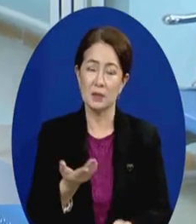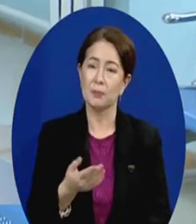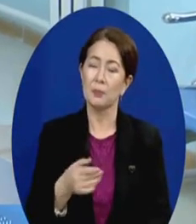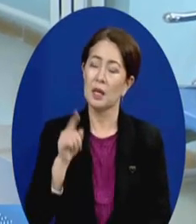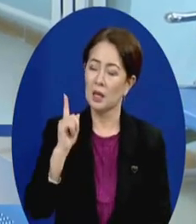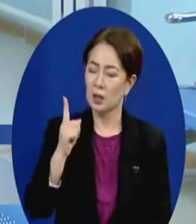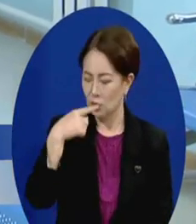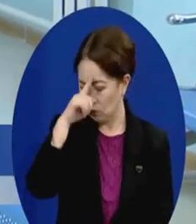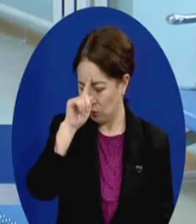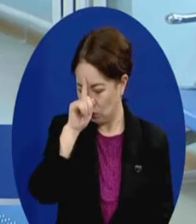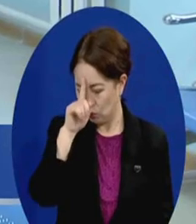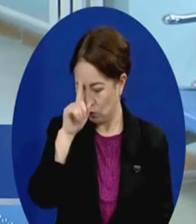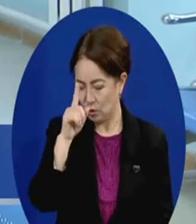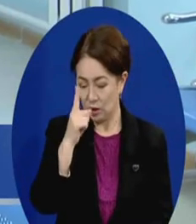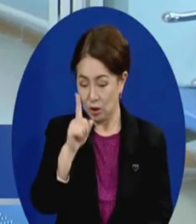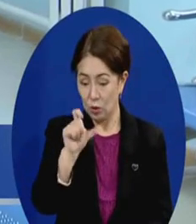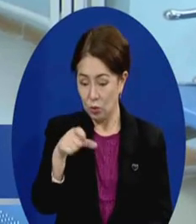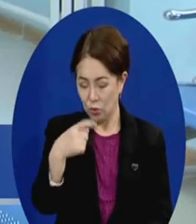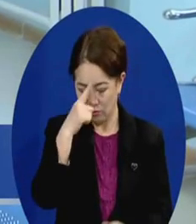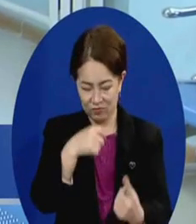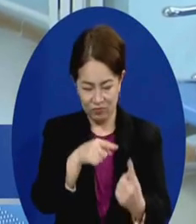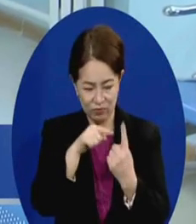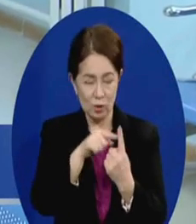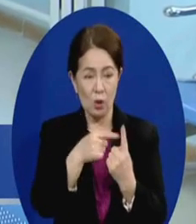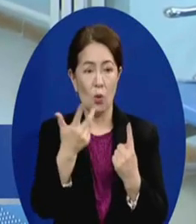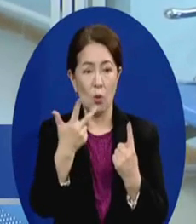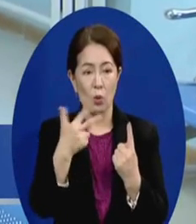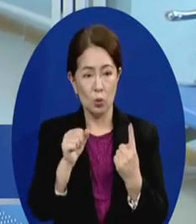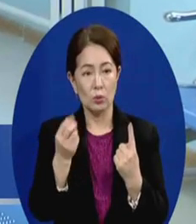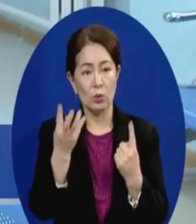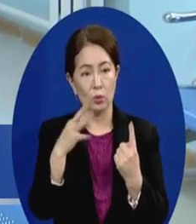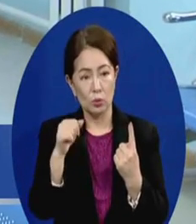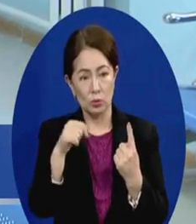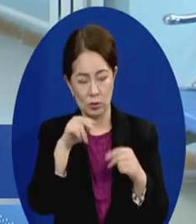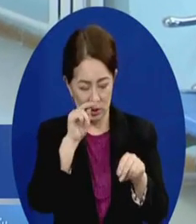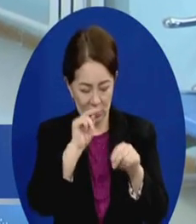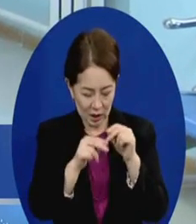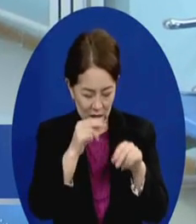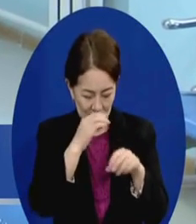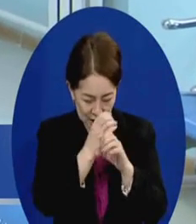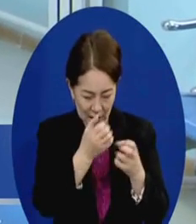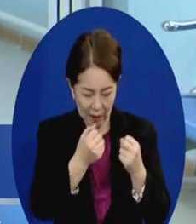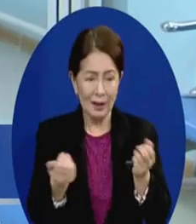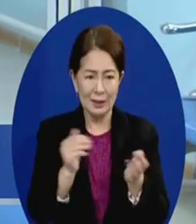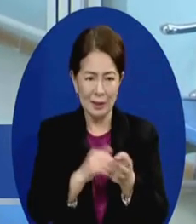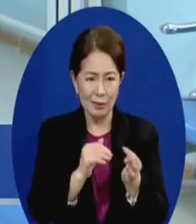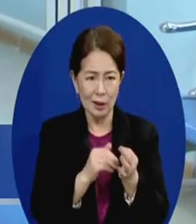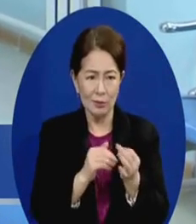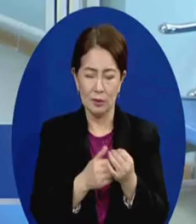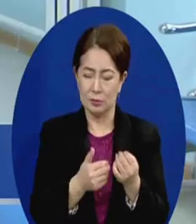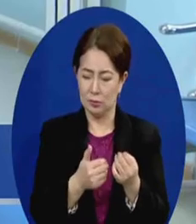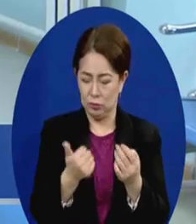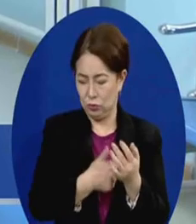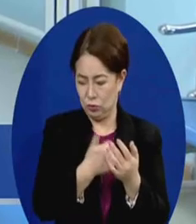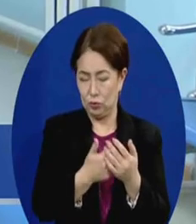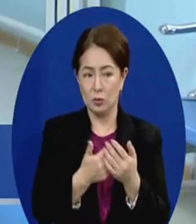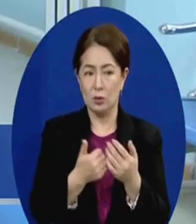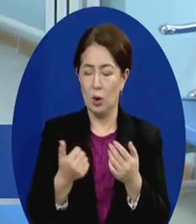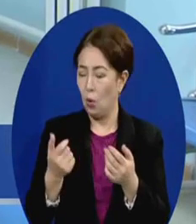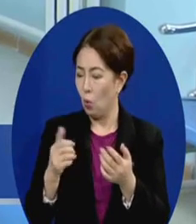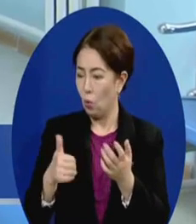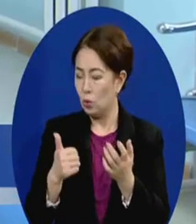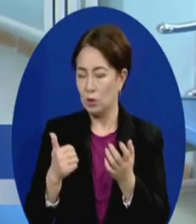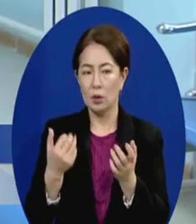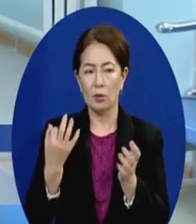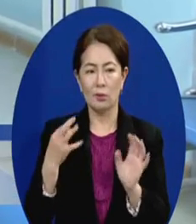Нэг хүн дээр одоо 3-4 шинжилгээ давтан хийгдчихээж тэр 20,000 төгрөг гүйцэтгэл болдог. А гүйцээгүйгээр авах гэх тань зэрэг